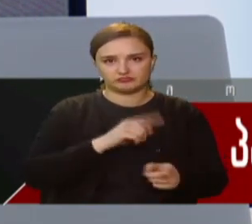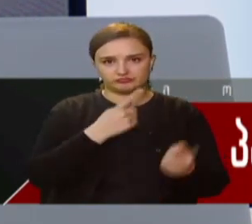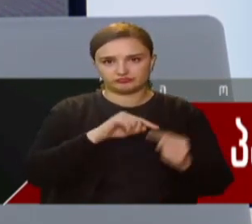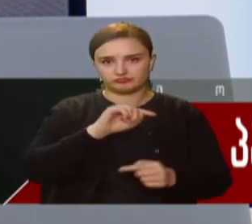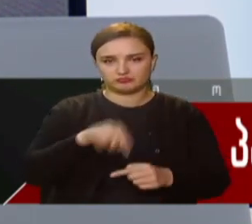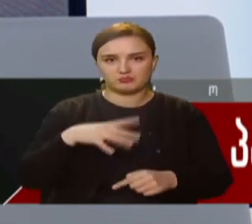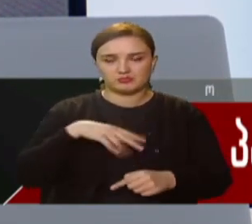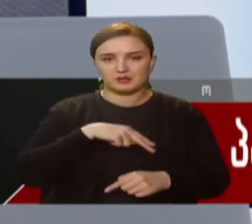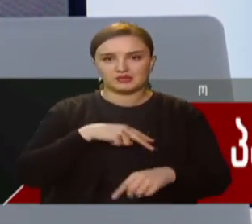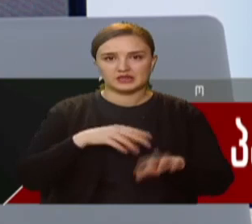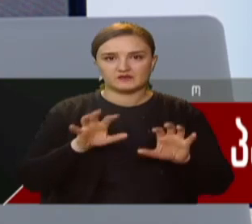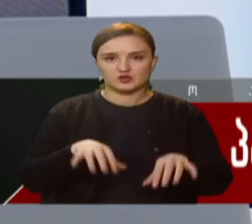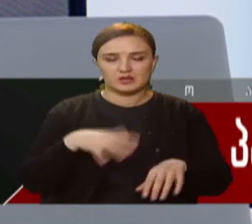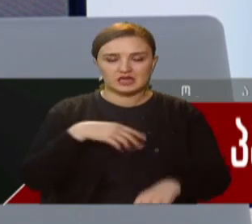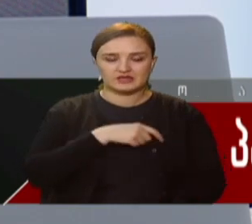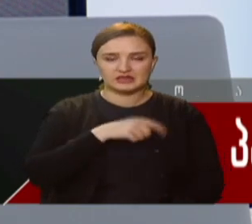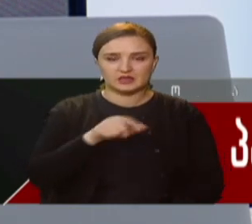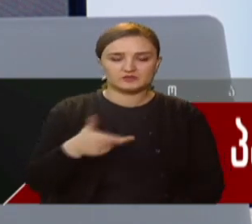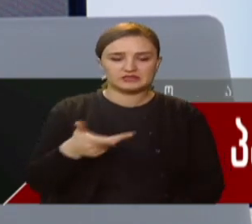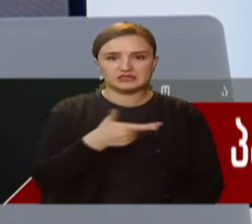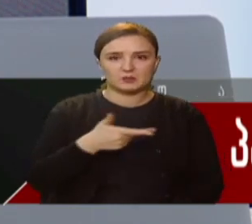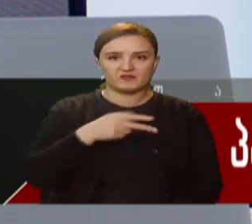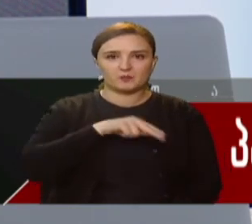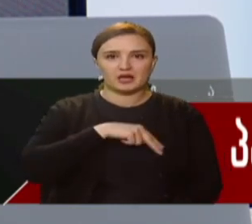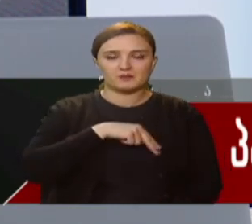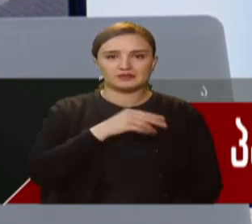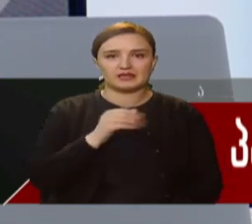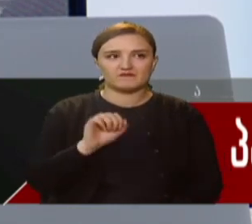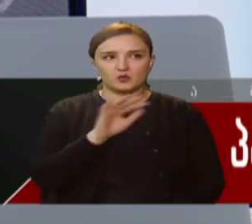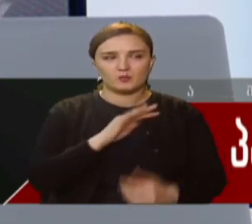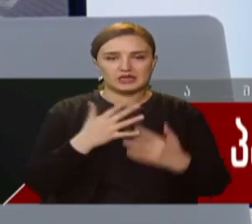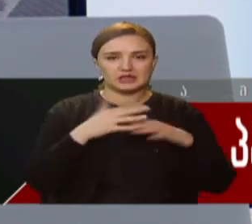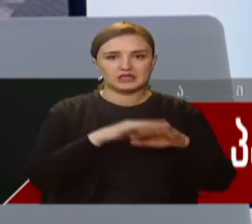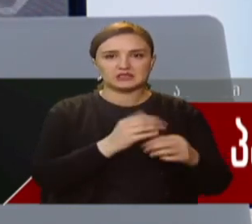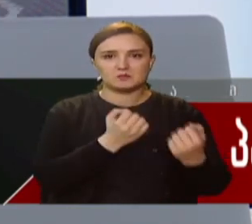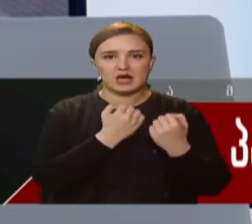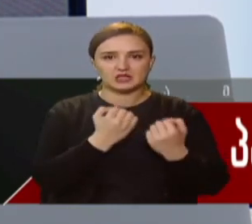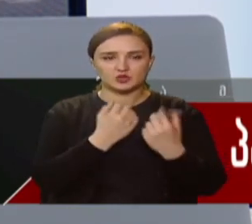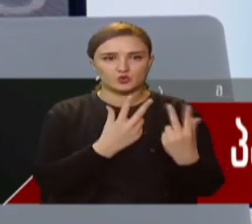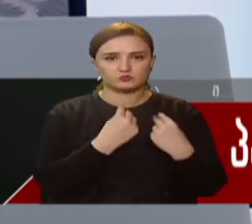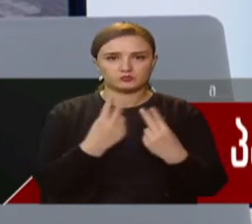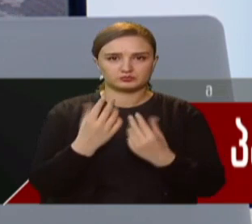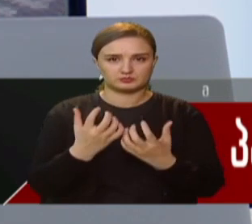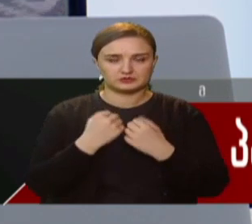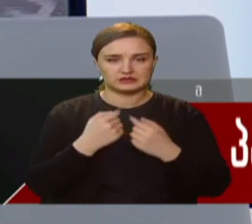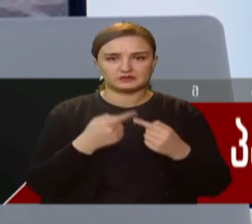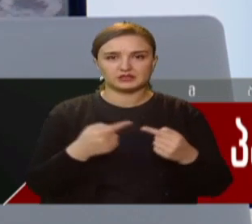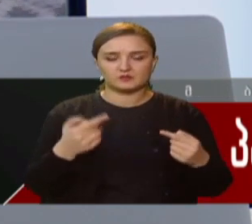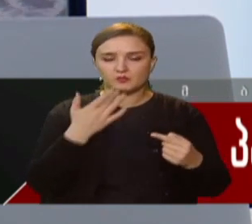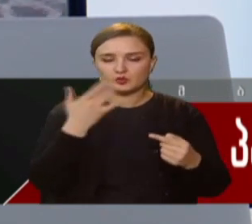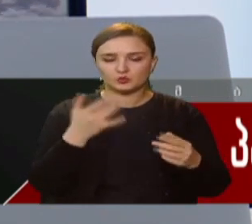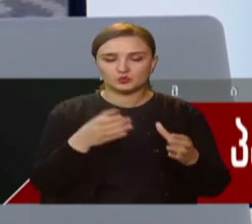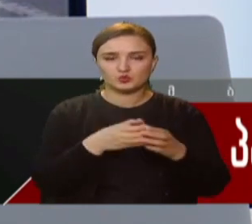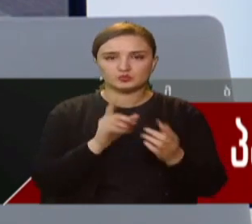unde numărăm de cartul ma deputate ma sambive cu ni sa canum de blorganos ca neurointegrații zgazem harda ceris pe roba migas. Suadesco politicul cuptan